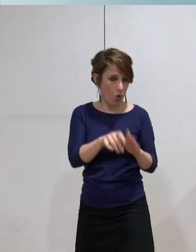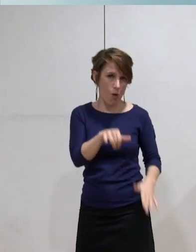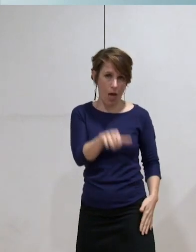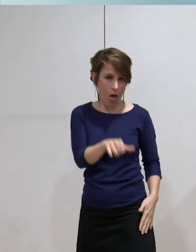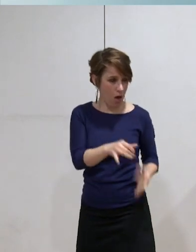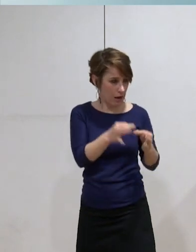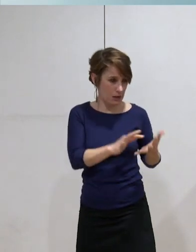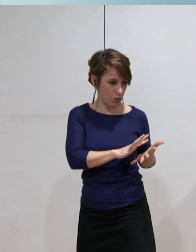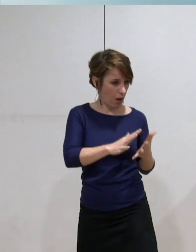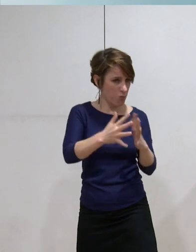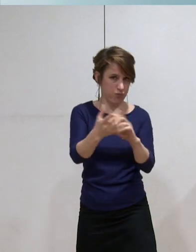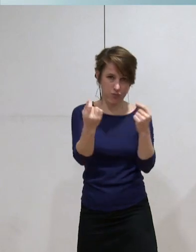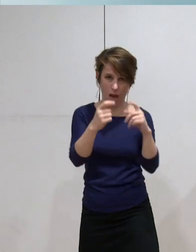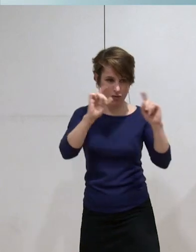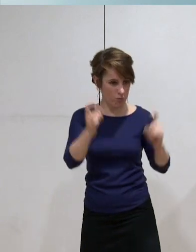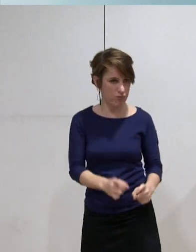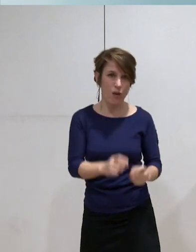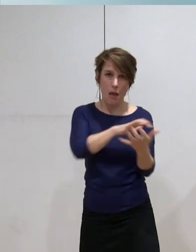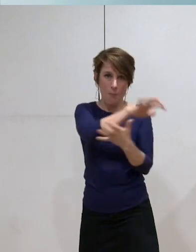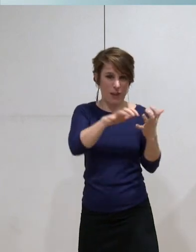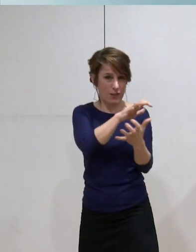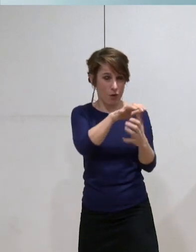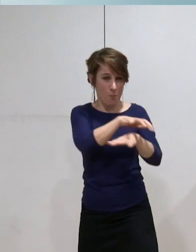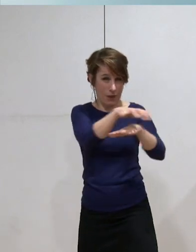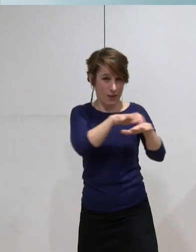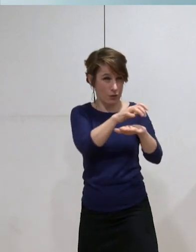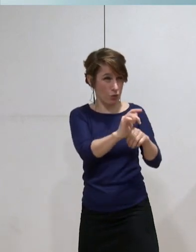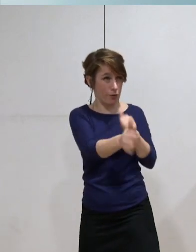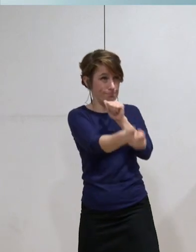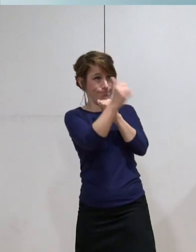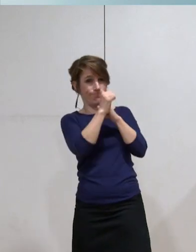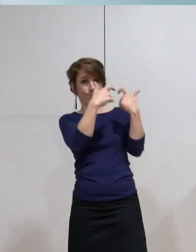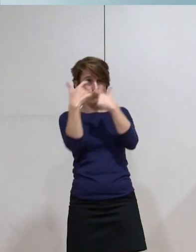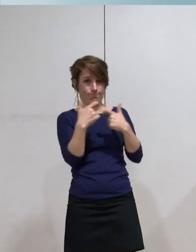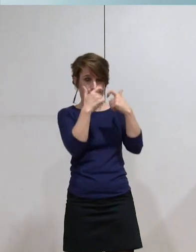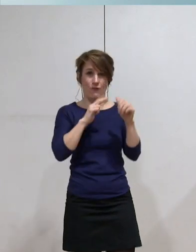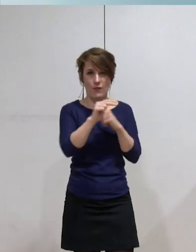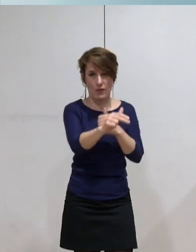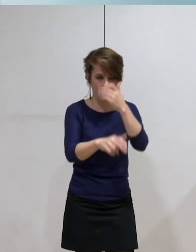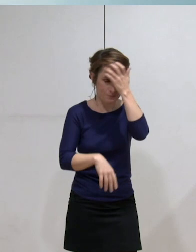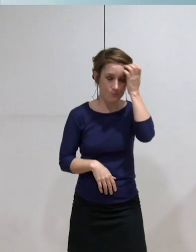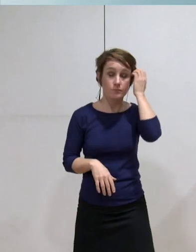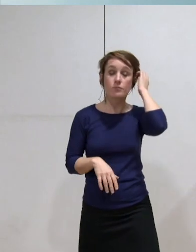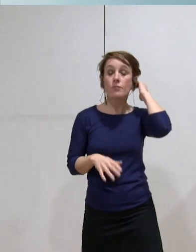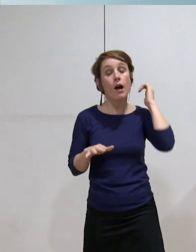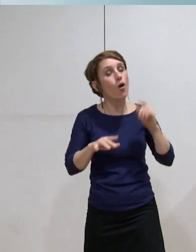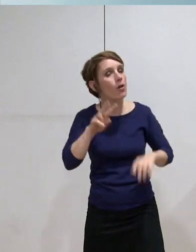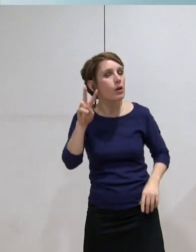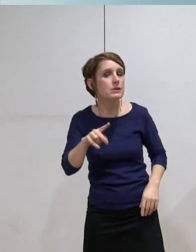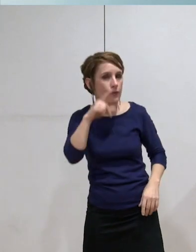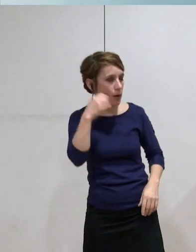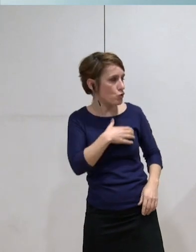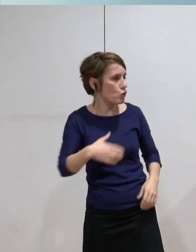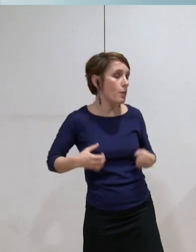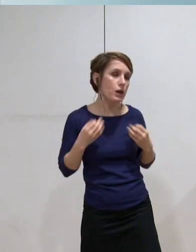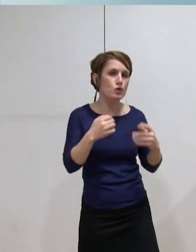préfectorale cela dit je dois vous dire Monsieur le Maire mes chers collègues que même si nous ne sommes pas souvent d'accord avec vous